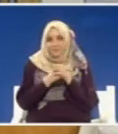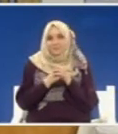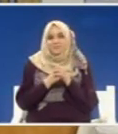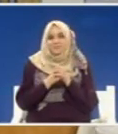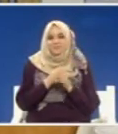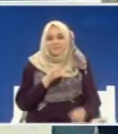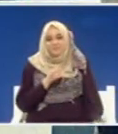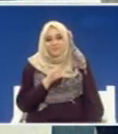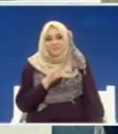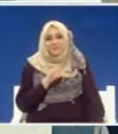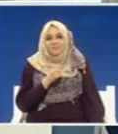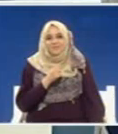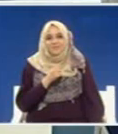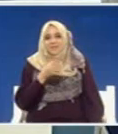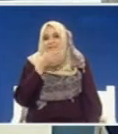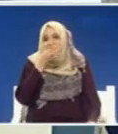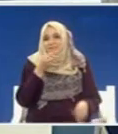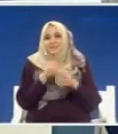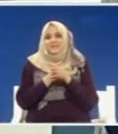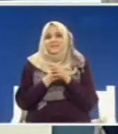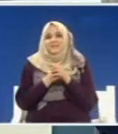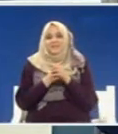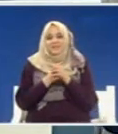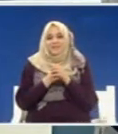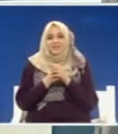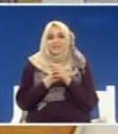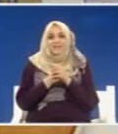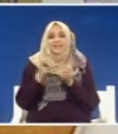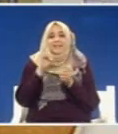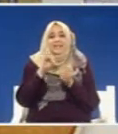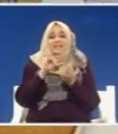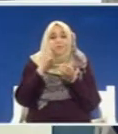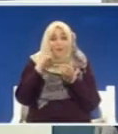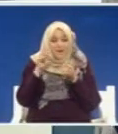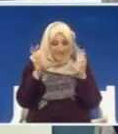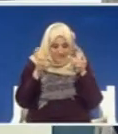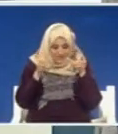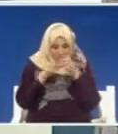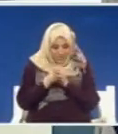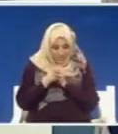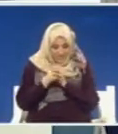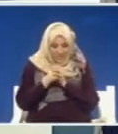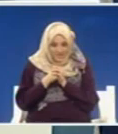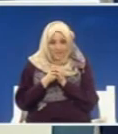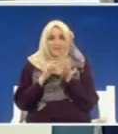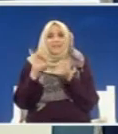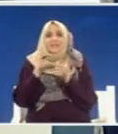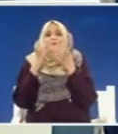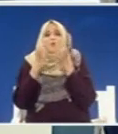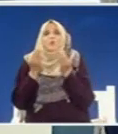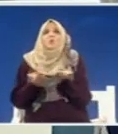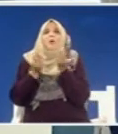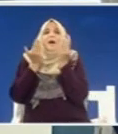شيخنا مدام، وإن شاء الله كما قلنا سي حميد، رأنا كل من هو وراء التلفزيون أنت ولقت حسينة، كل من طلب الدعاء إن شاء